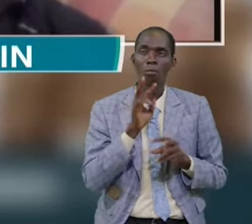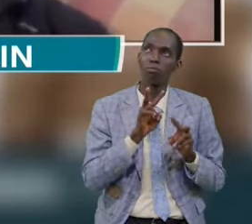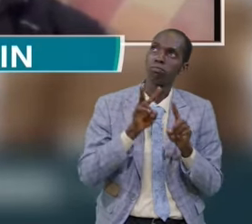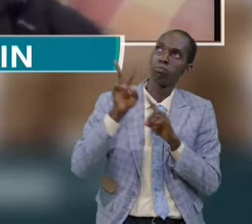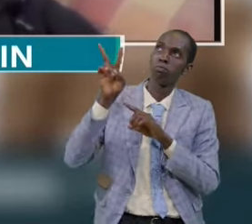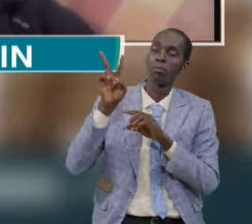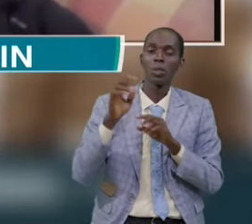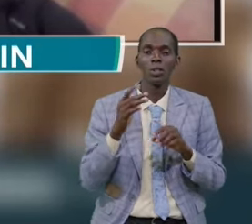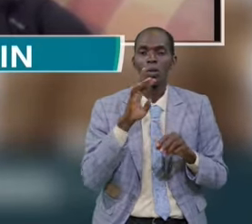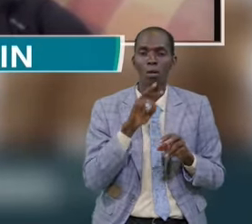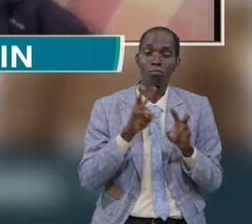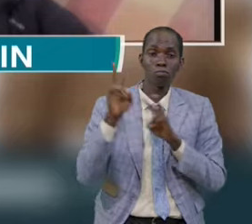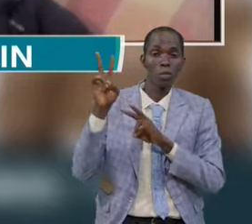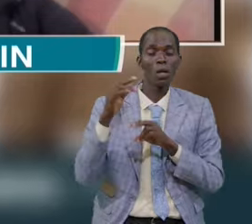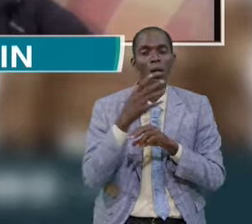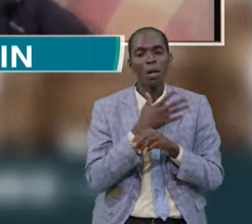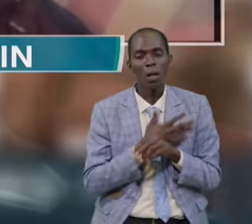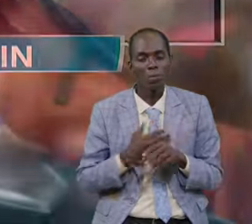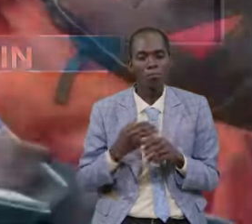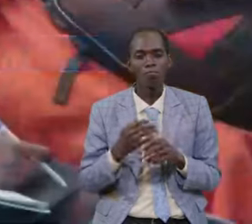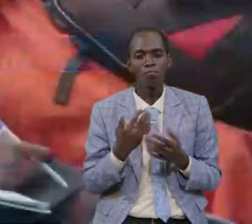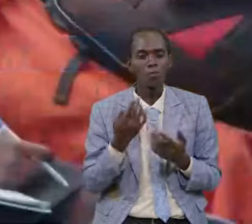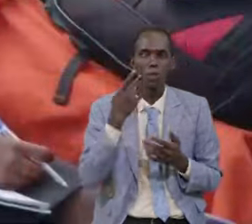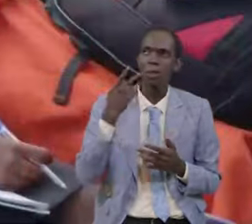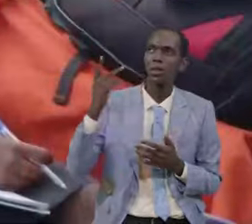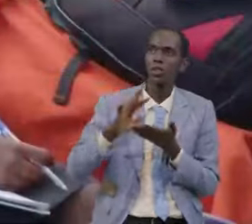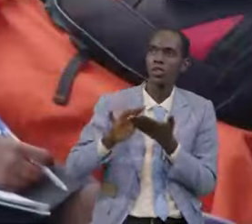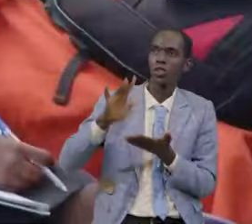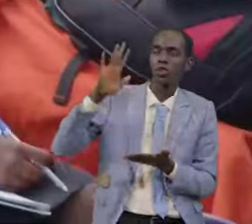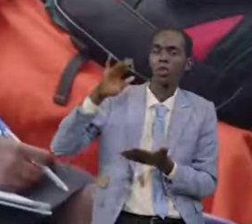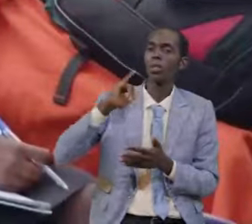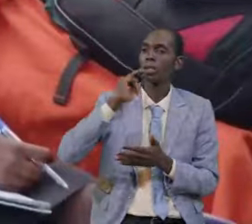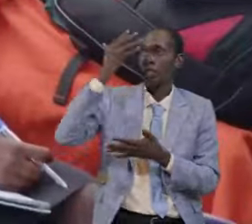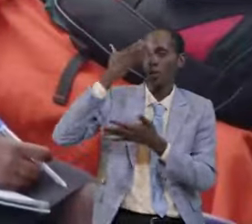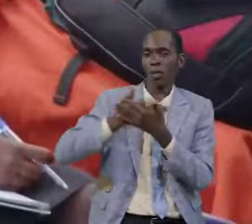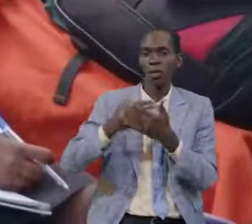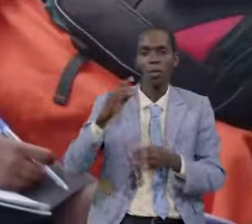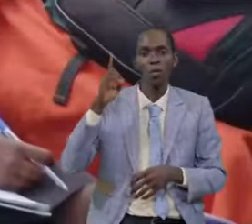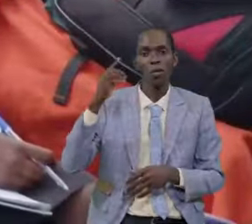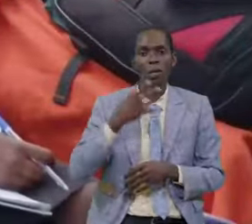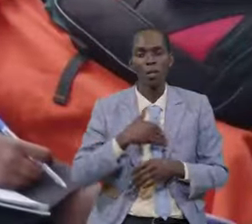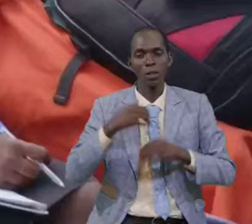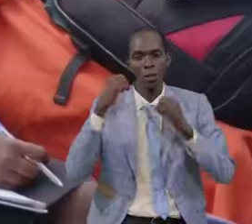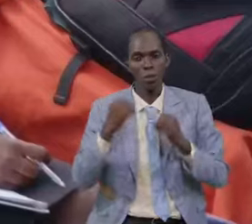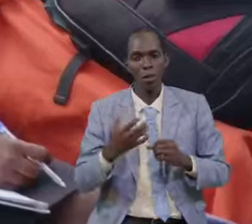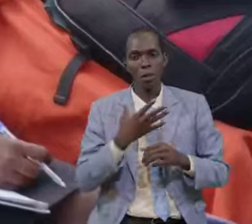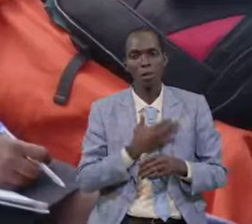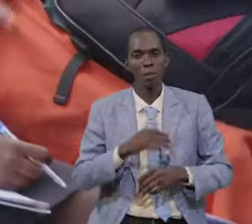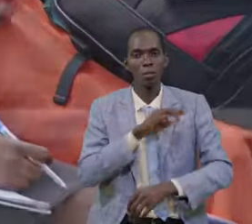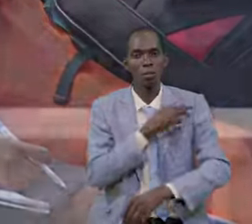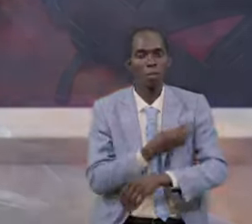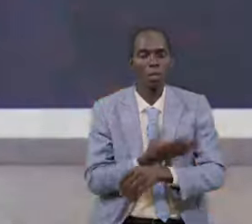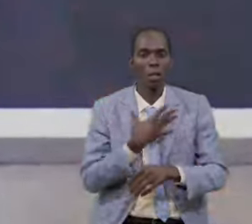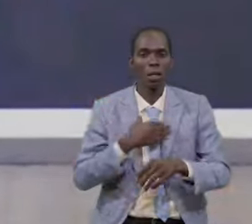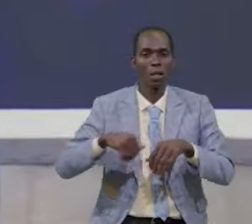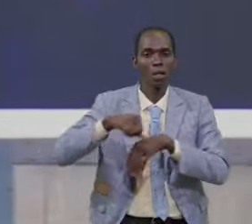avances. Et tu avances. La gloire est devant toi. Et la puissance, la force, l'onction